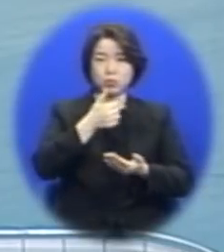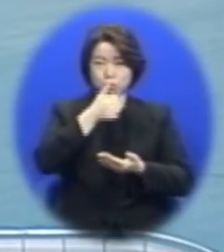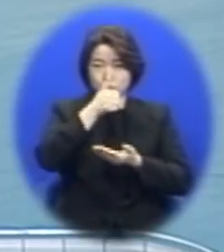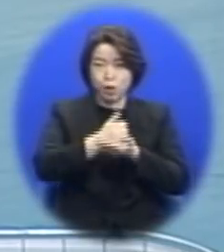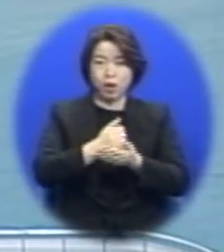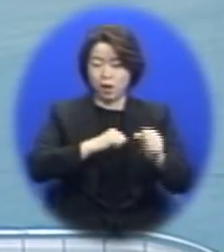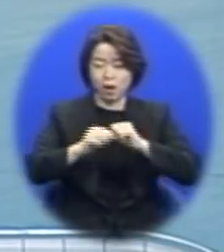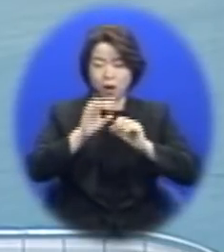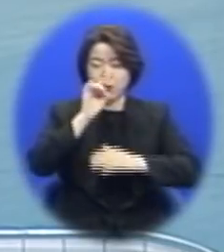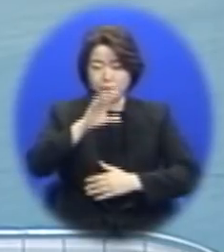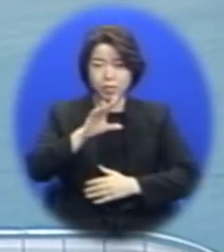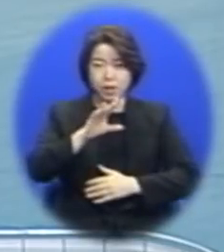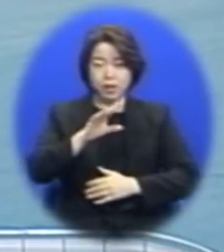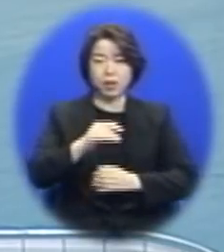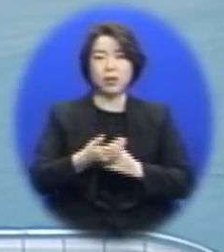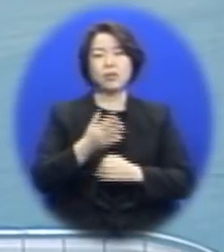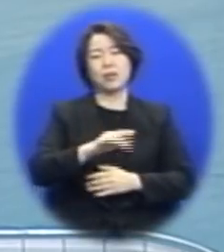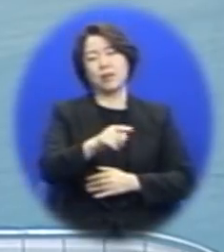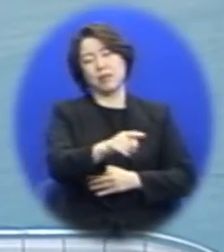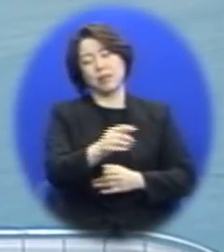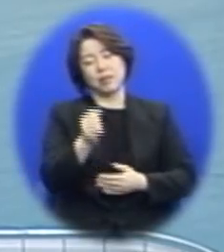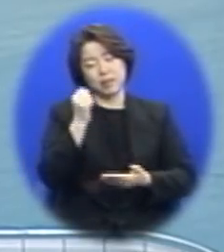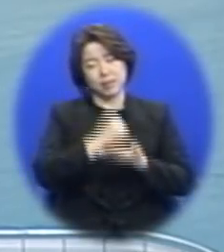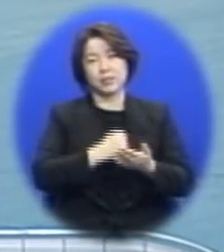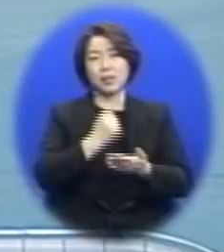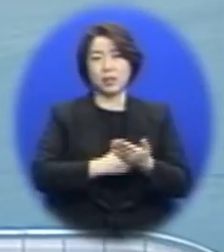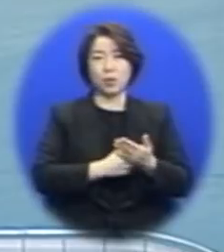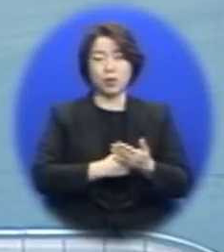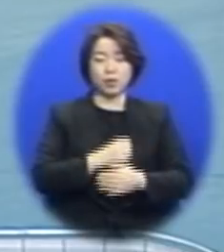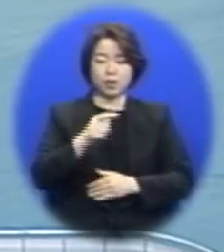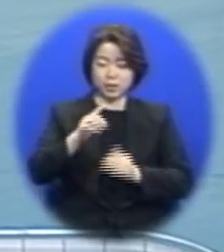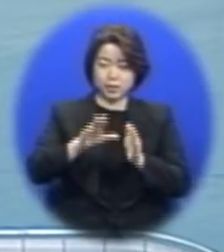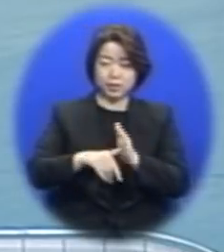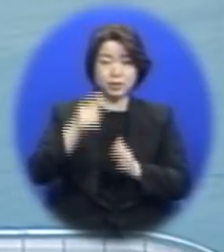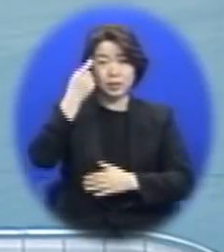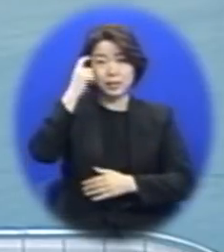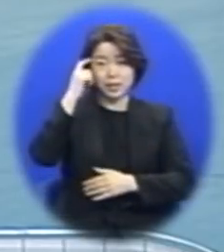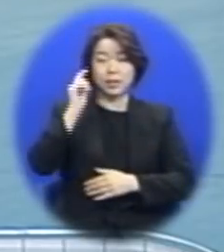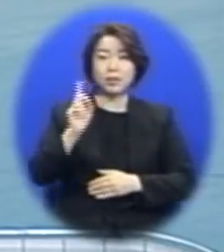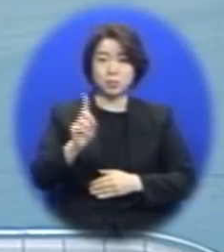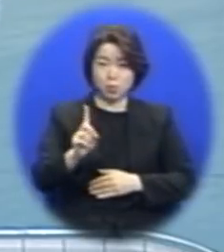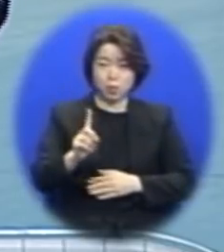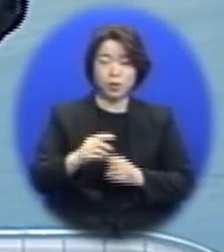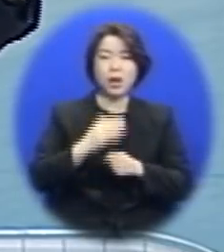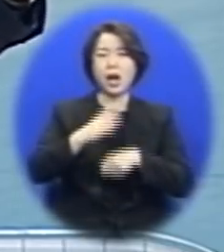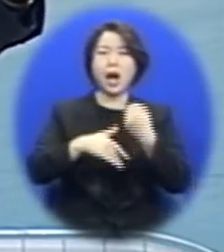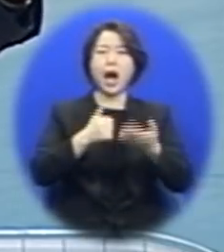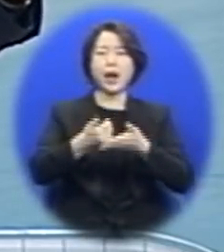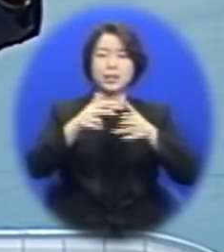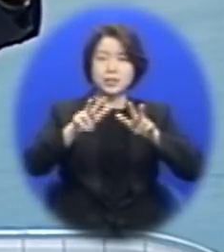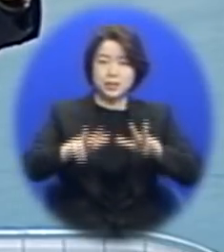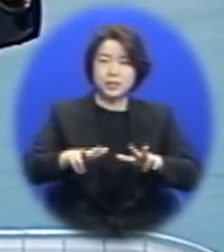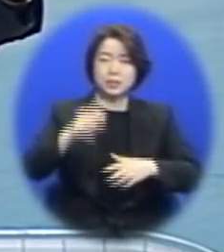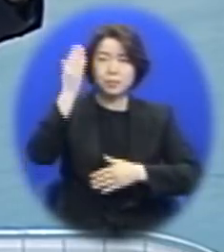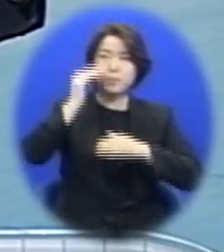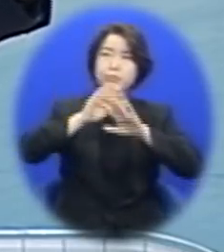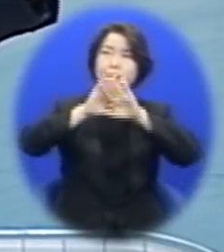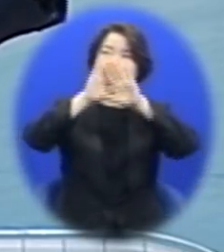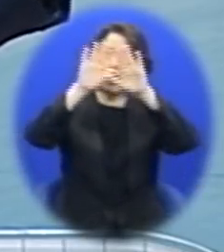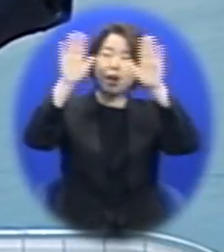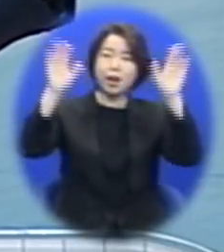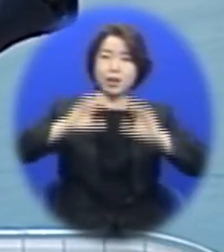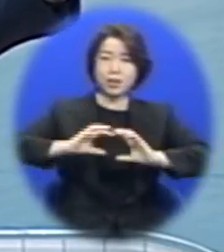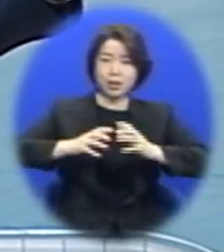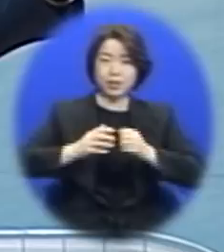참 안타깝죠. 그때 생각했어요. 하나님, 지금 하늘나라에서